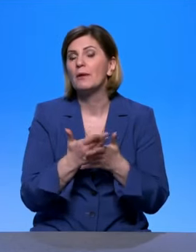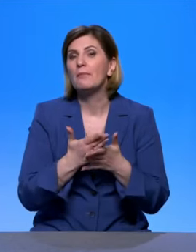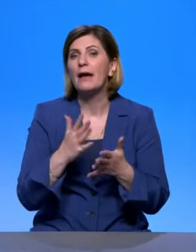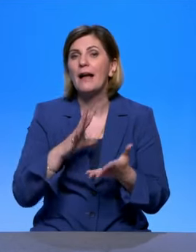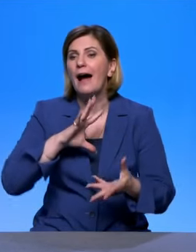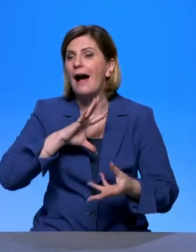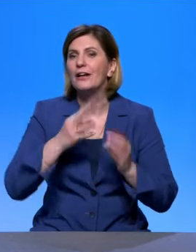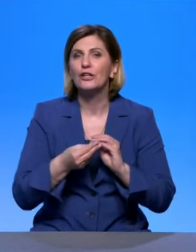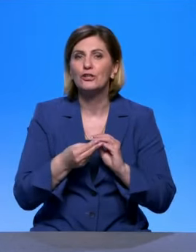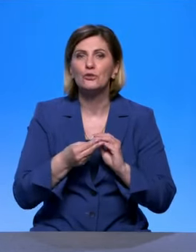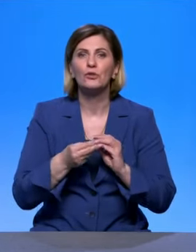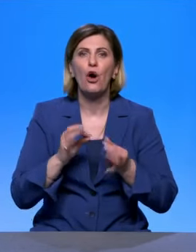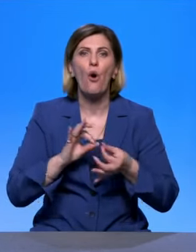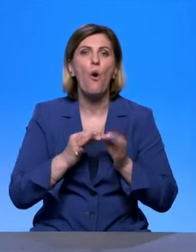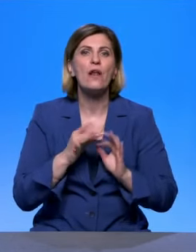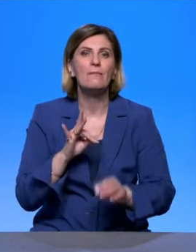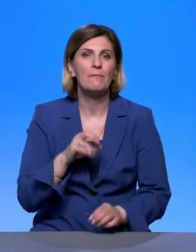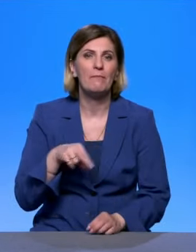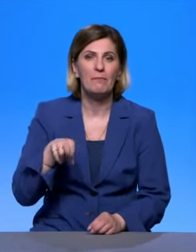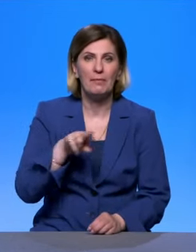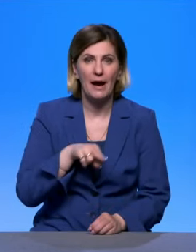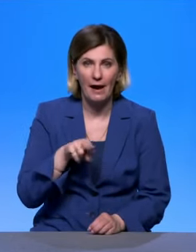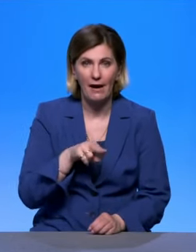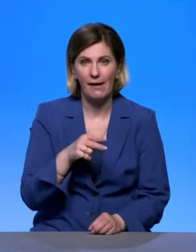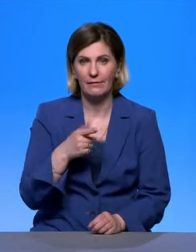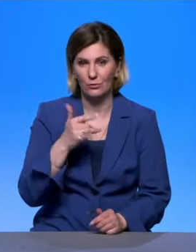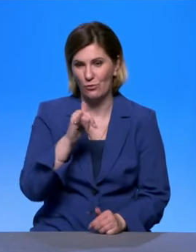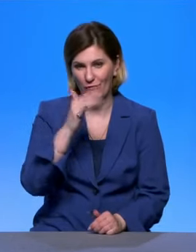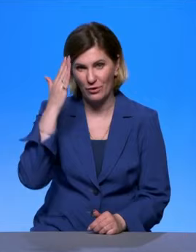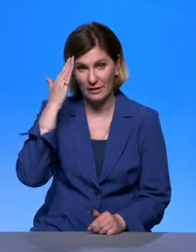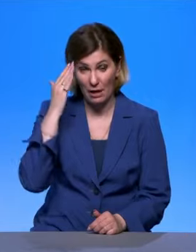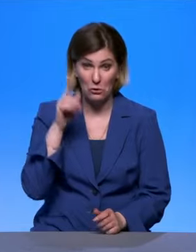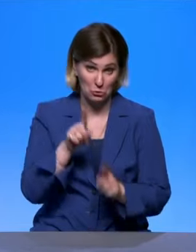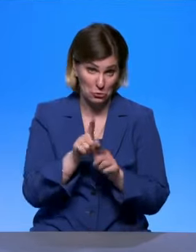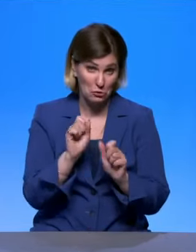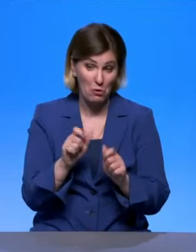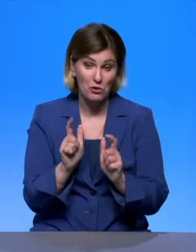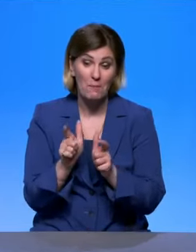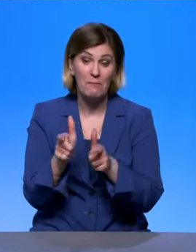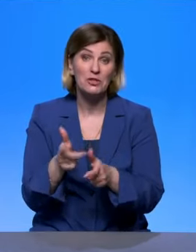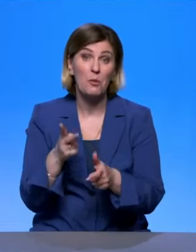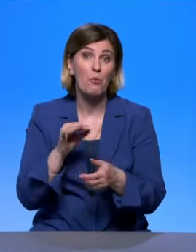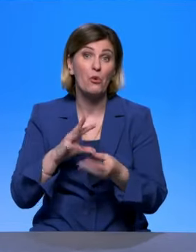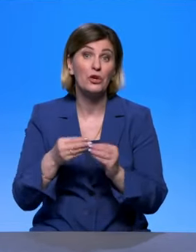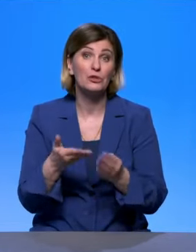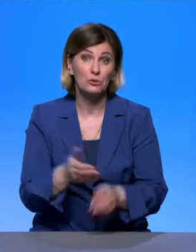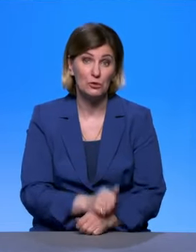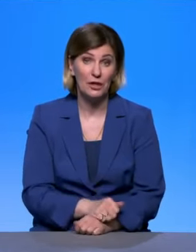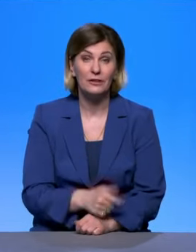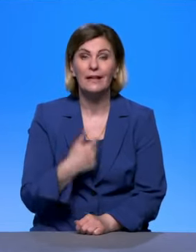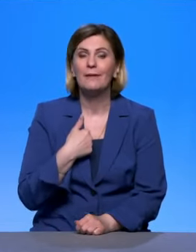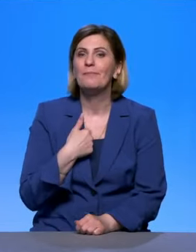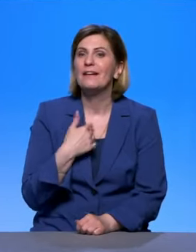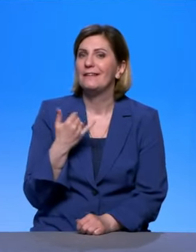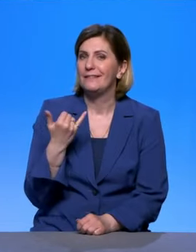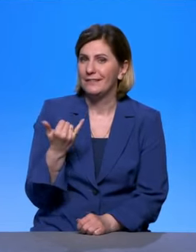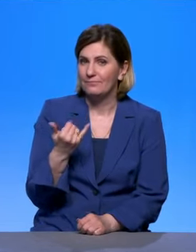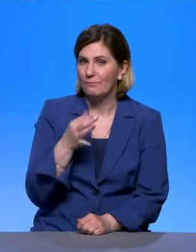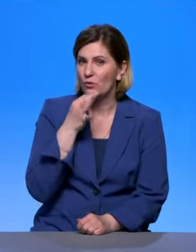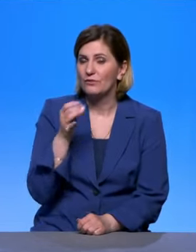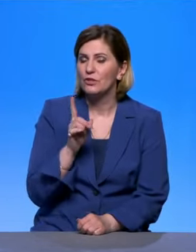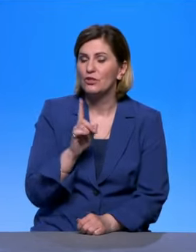если ребенок, ну, это, знаете, про талантливых детей. Но мы говорим не про отмену ЕГЭ, спасибо. А про альтернативные способы. Ольга, спасибо